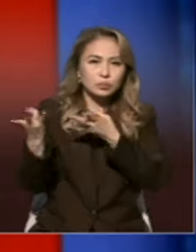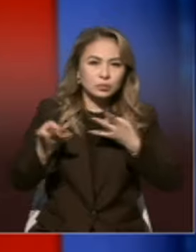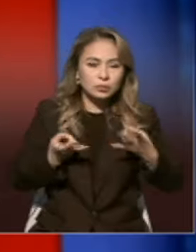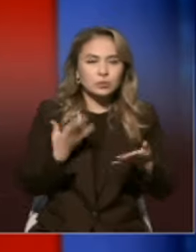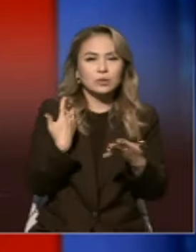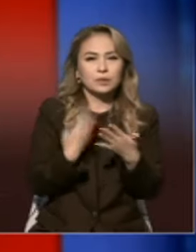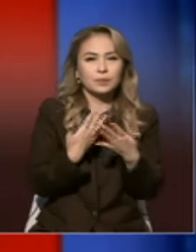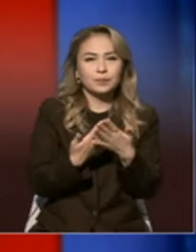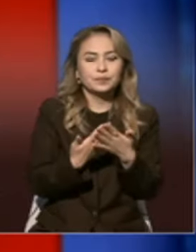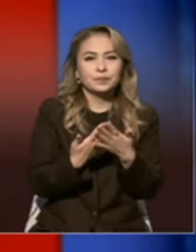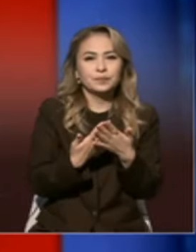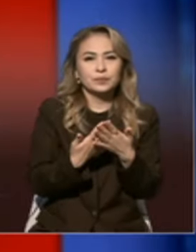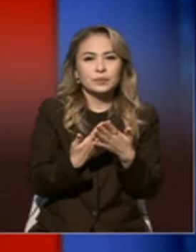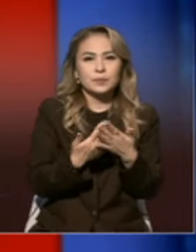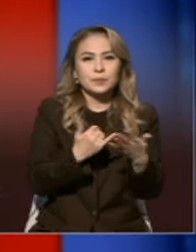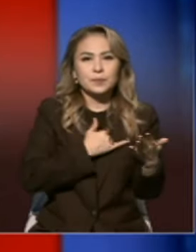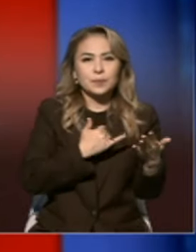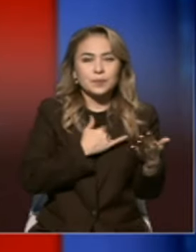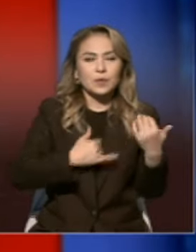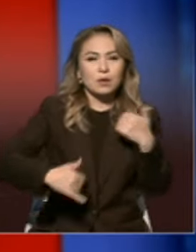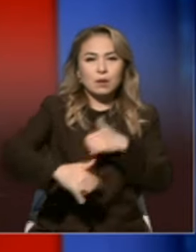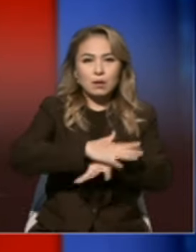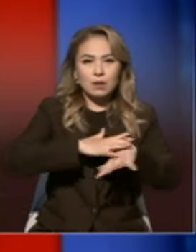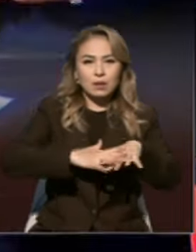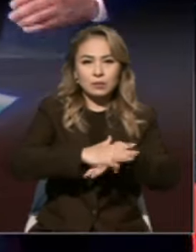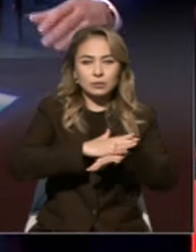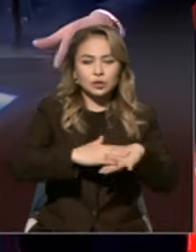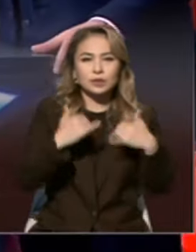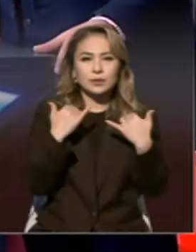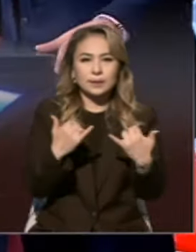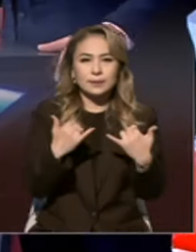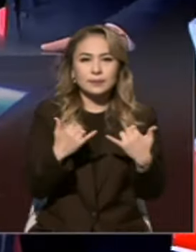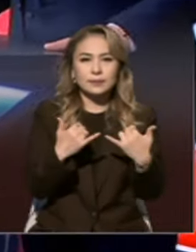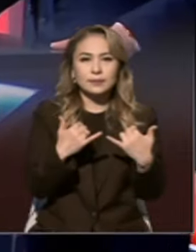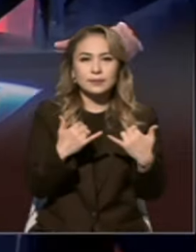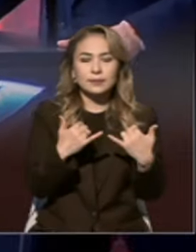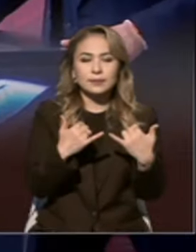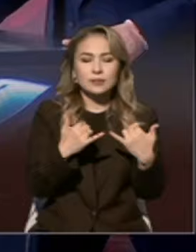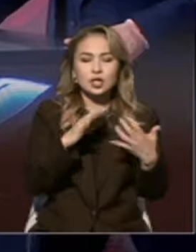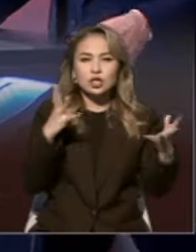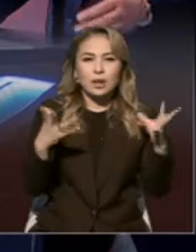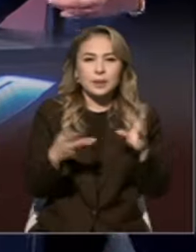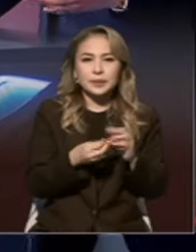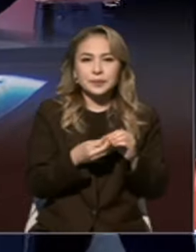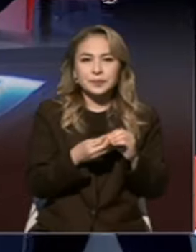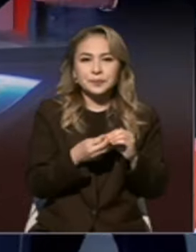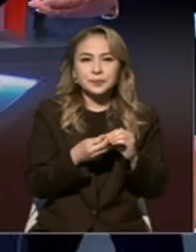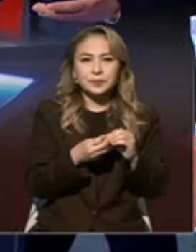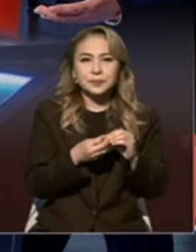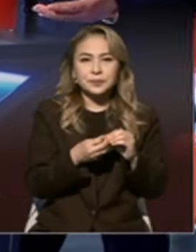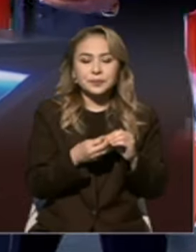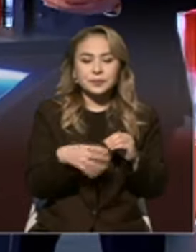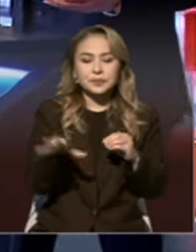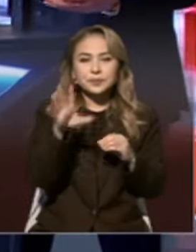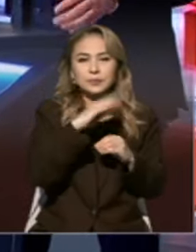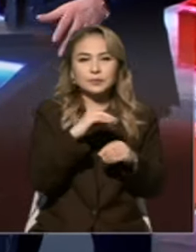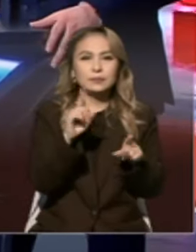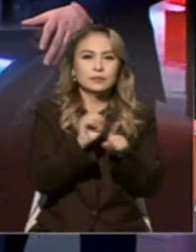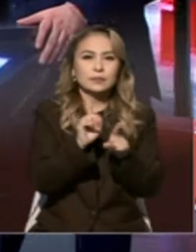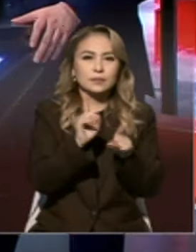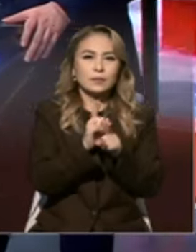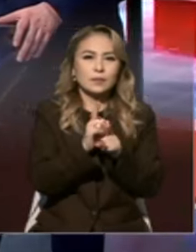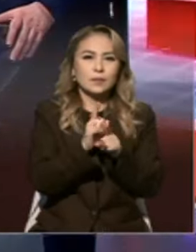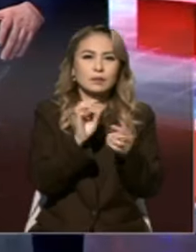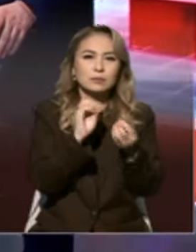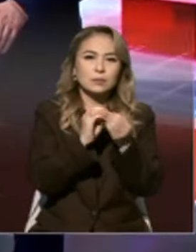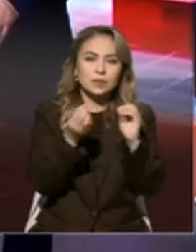кезде дүниелерге біздің халқымыз қазір жалпы енді зар болып жатыр десек артық болмас мысалға